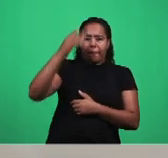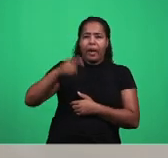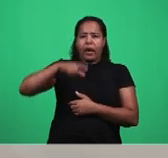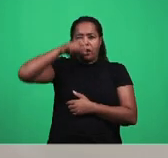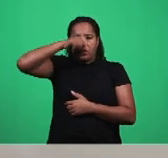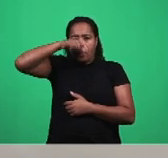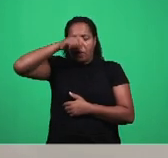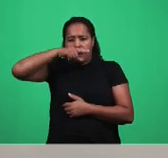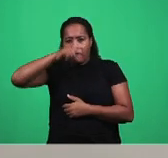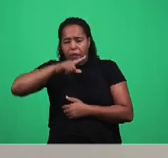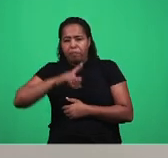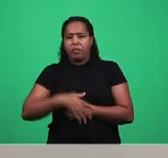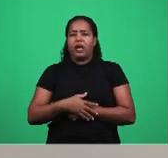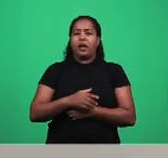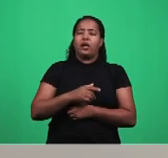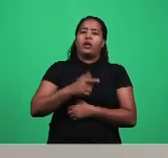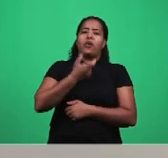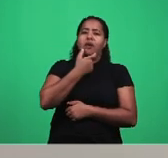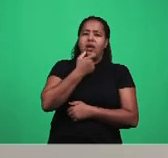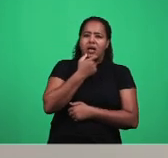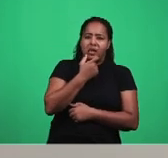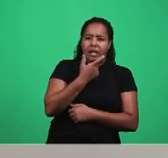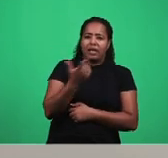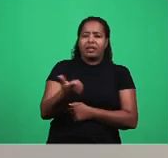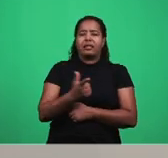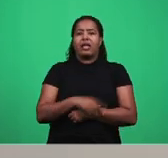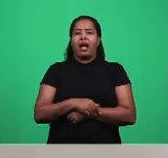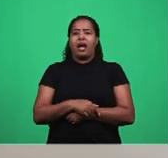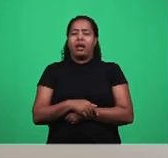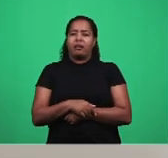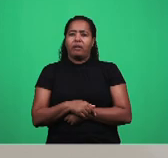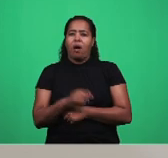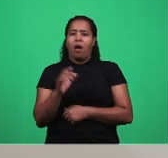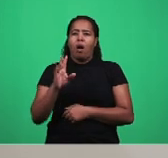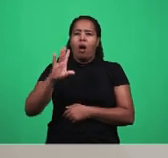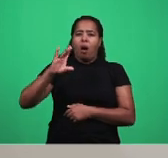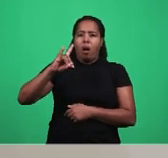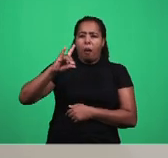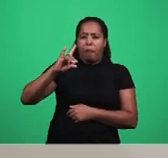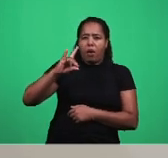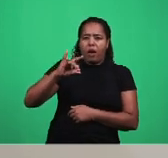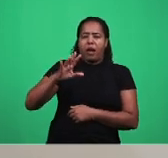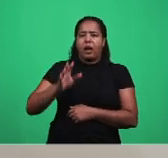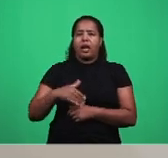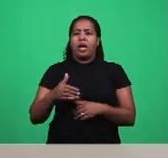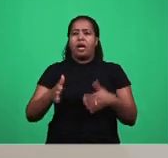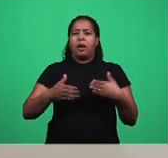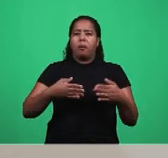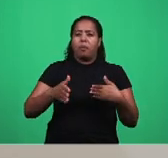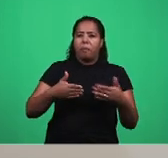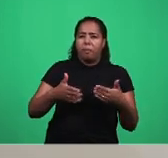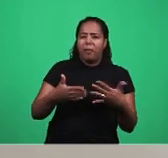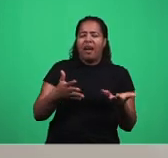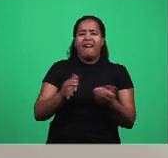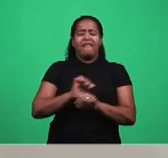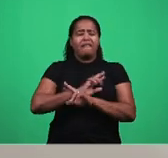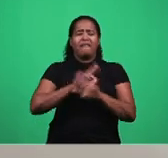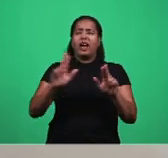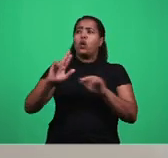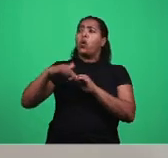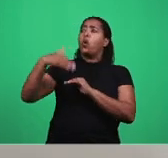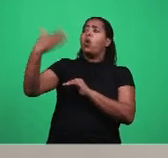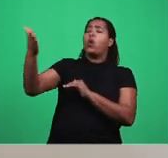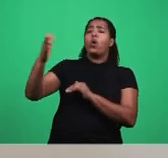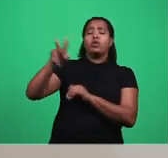États-Unis, Espagne, Bolivie, Allemagne. Donc, en plus des pays de l'Afrique, nous avons